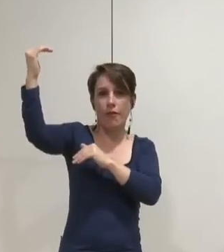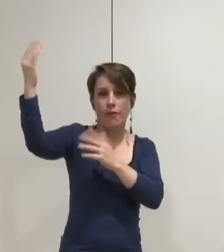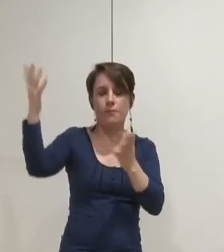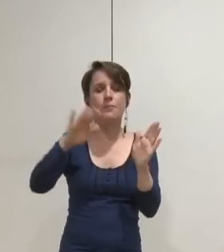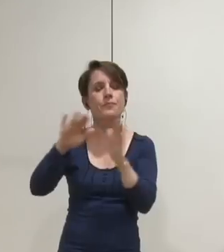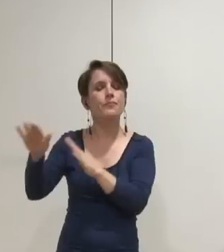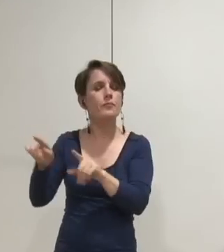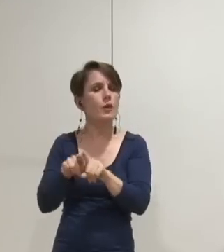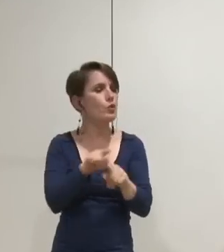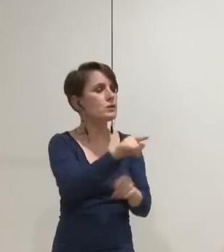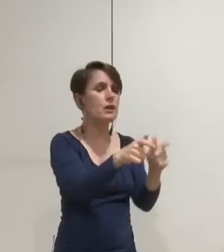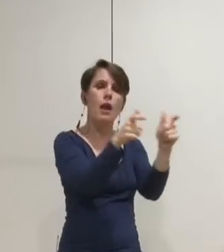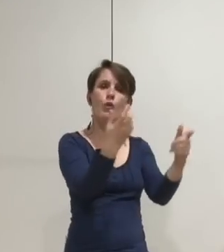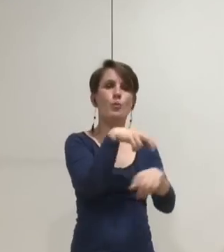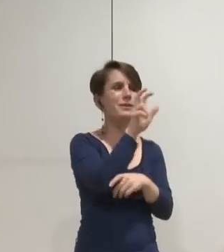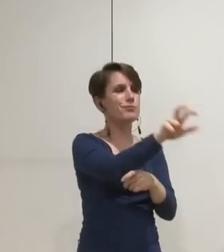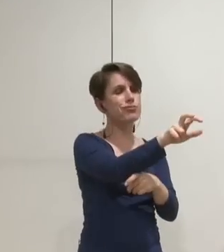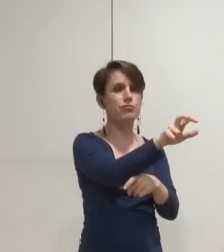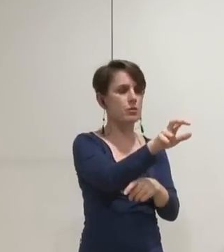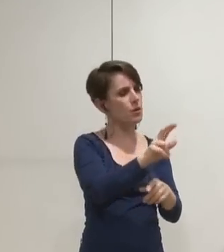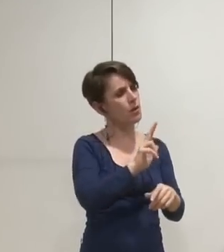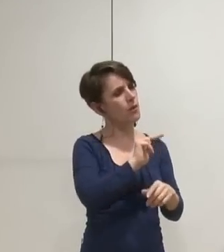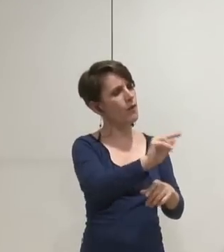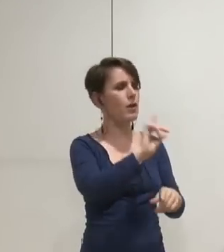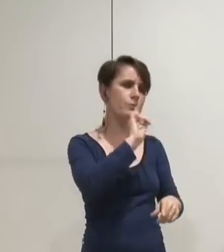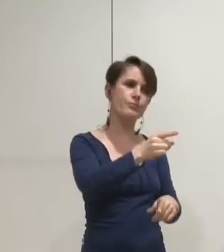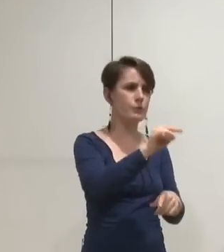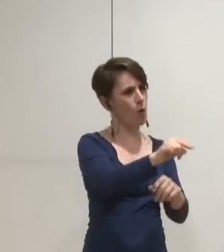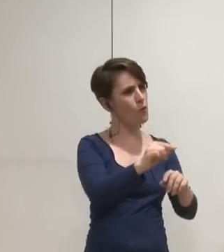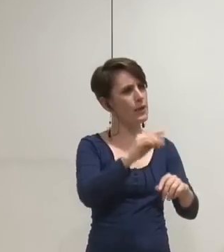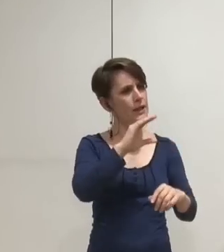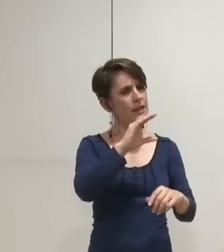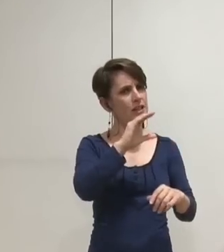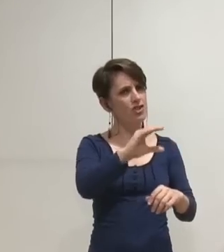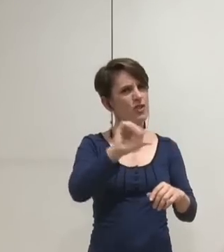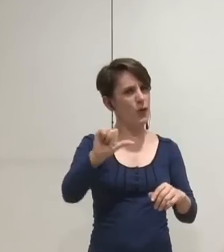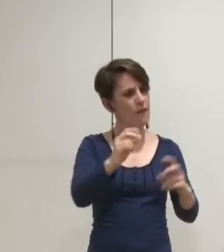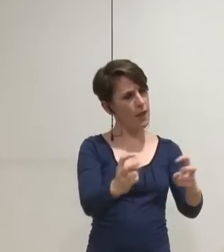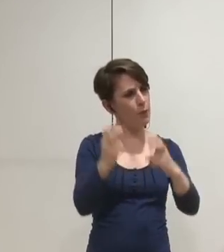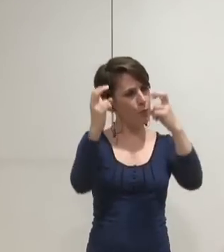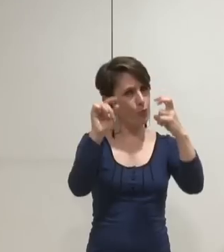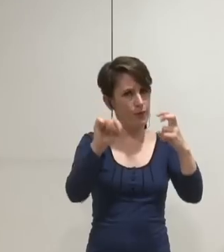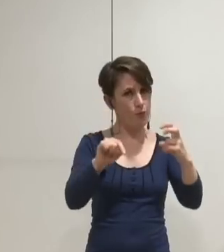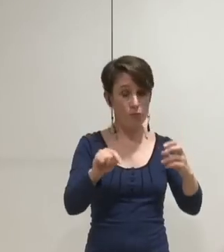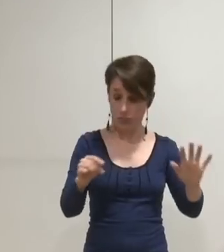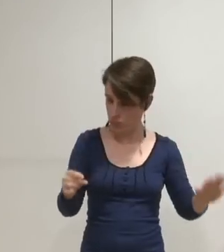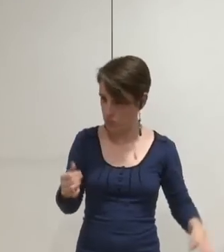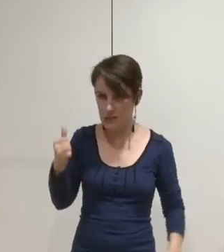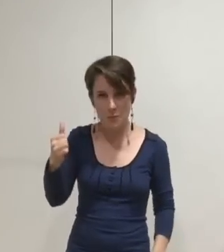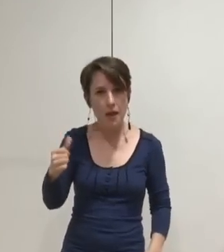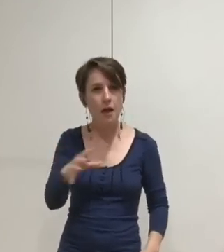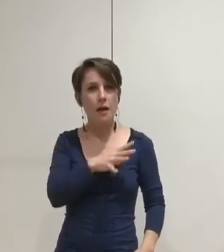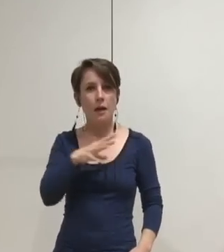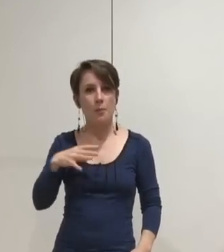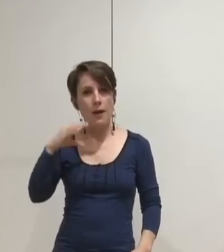fermiers de faire progresser le chiffre d'affaires très bien c'est ce qu'a dit Madame Calmel à son arrivée que tout le monde